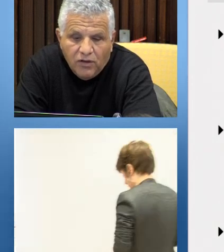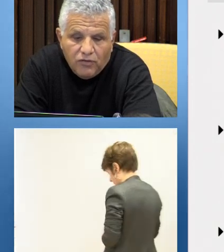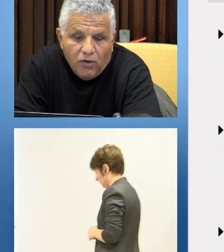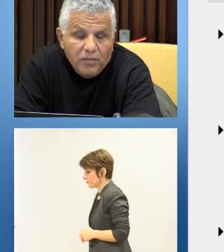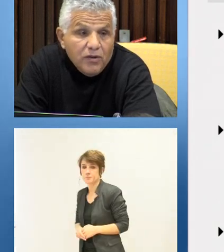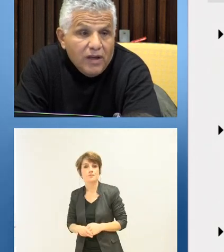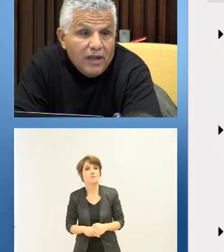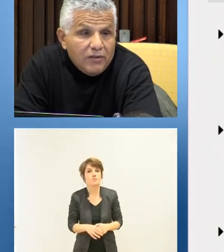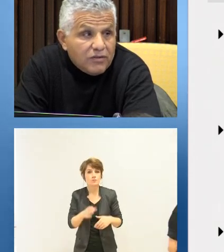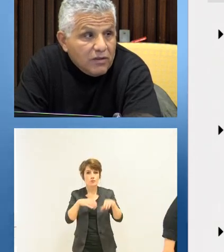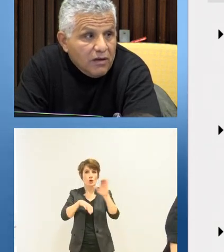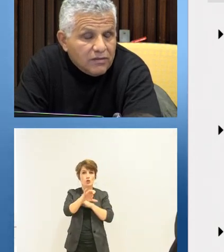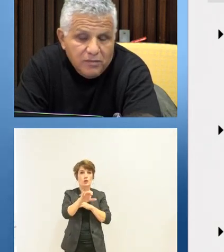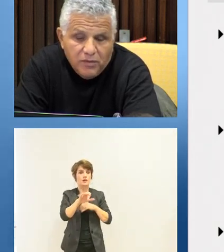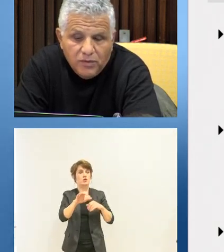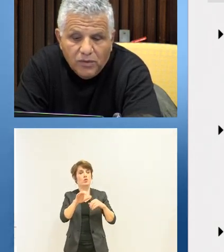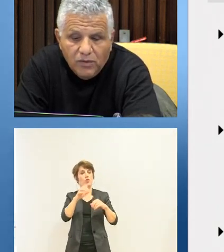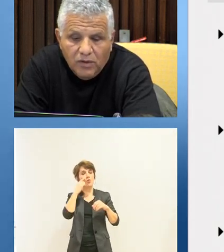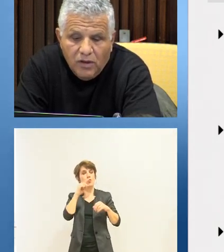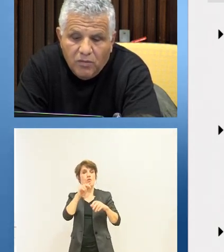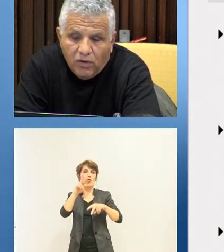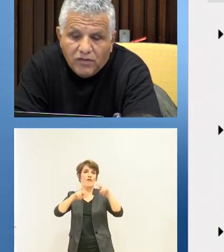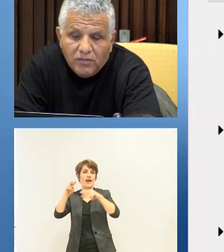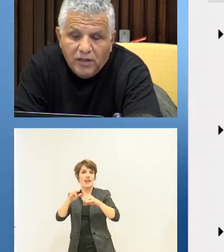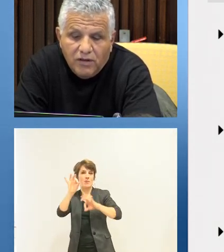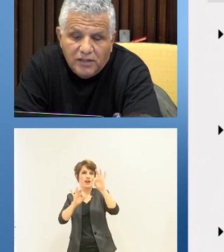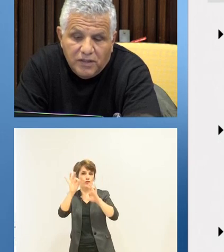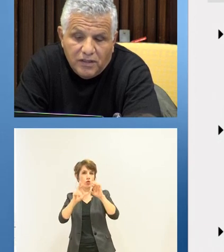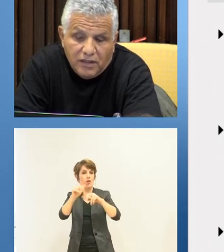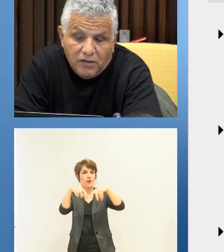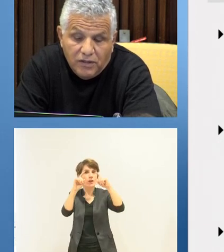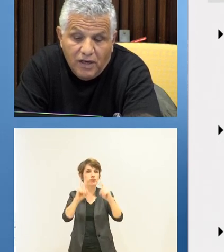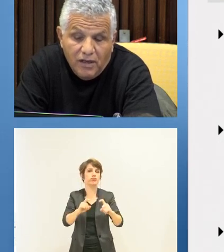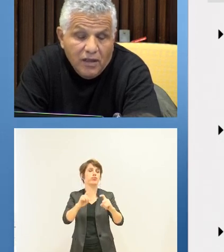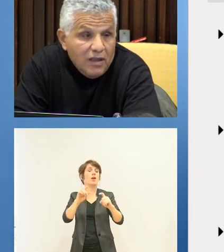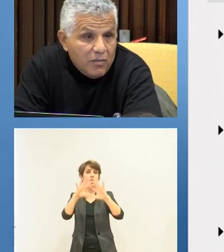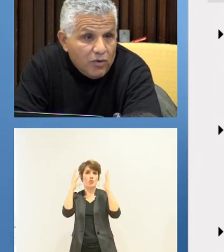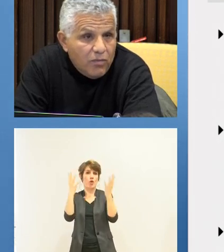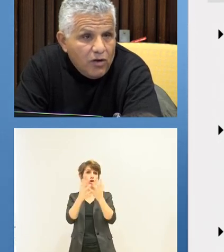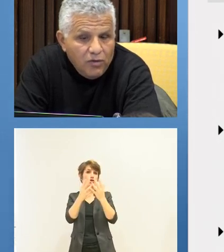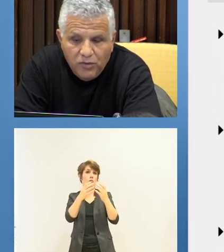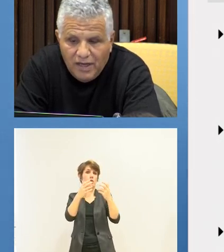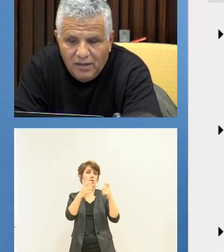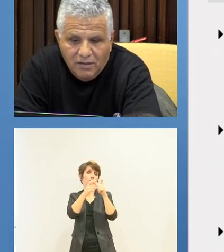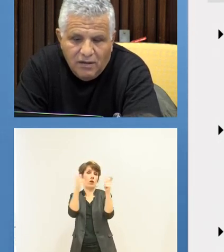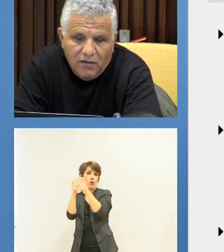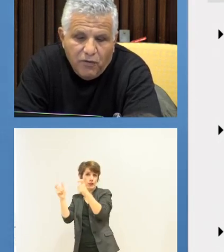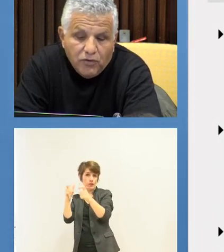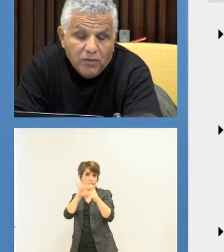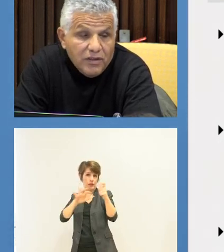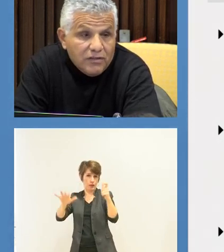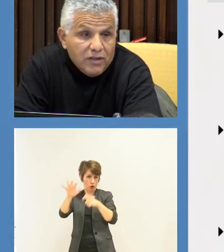seront minorés elle 245 millions d'euros pour l'ensemble des collectivités territoriales et pour le bloc communal